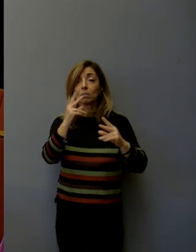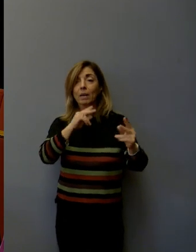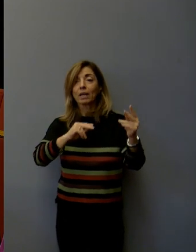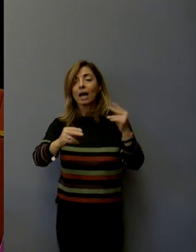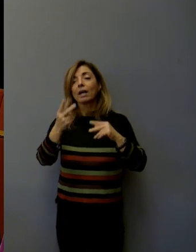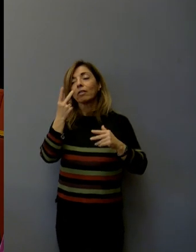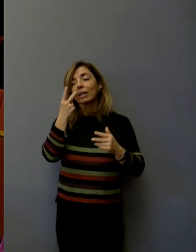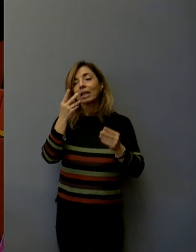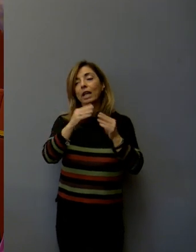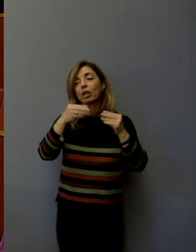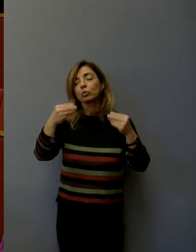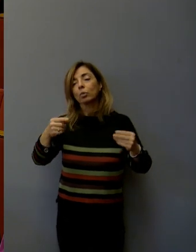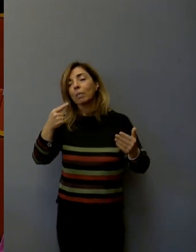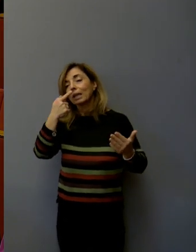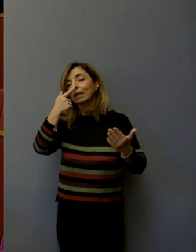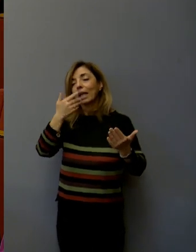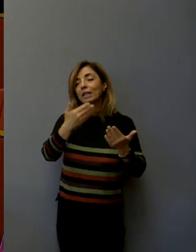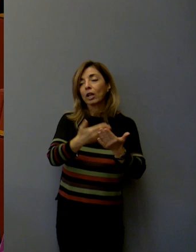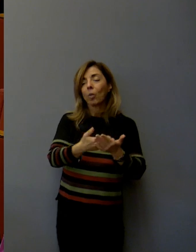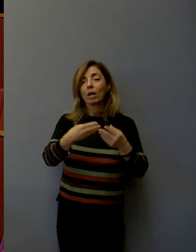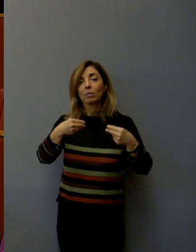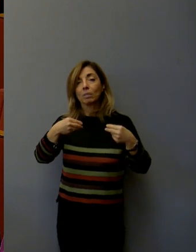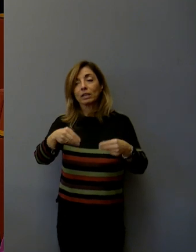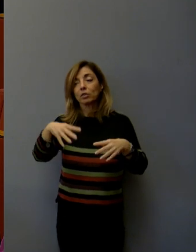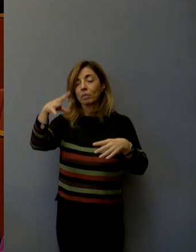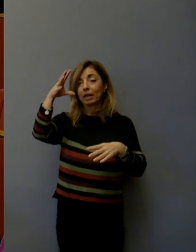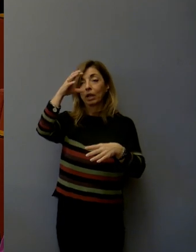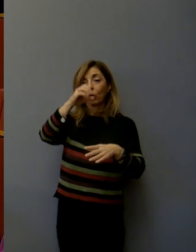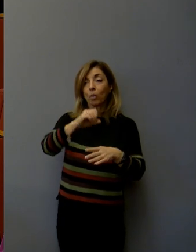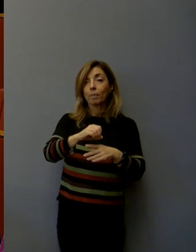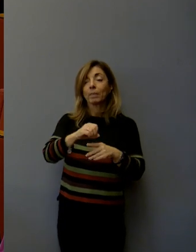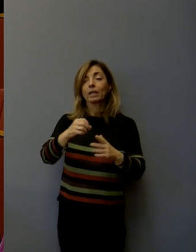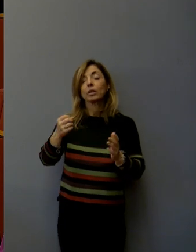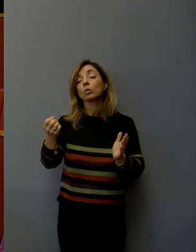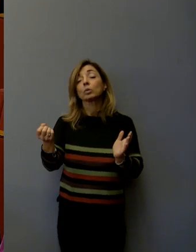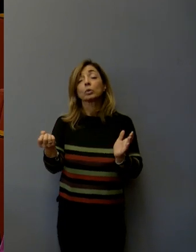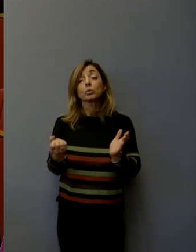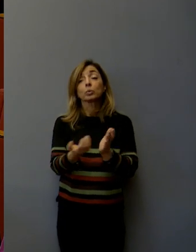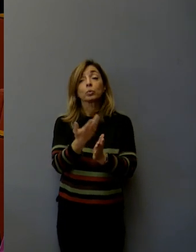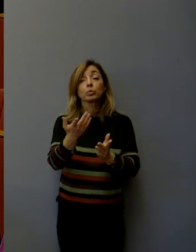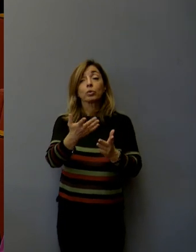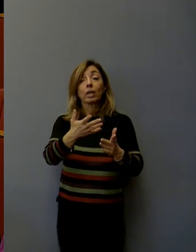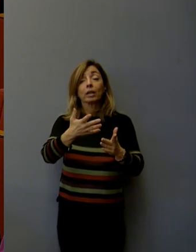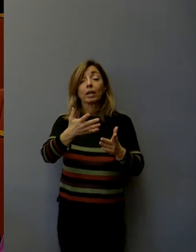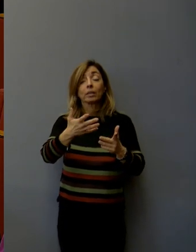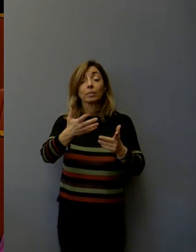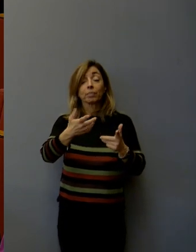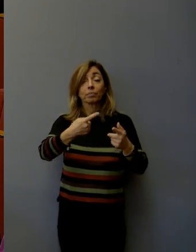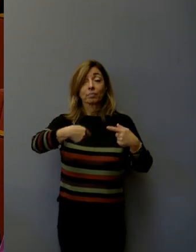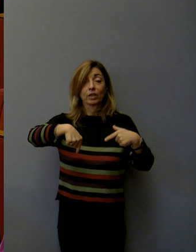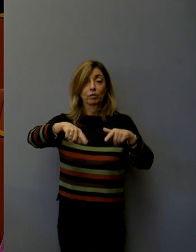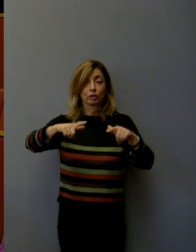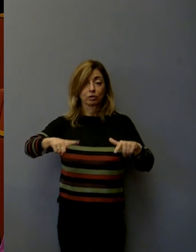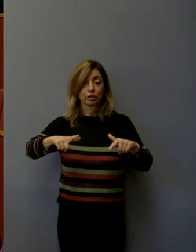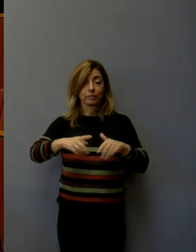adeguati per partecipare e comprendere i fenomeni che vive la nostra la nostra